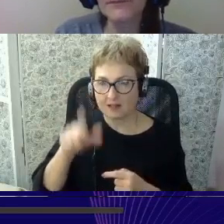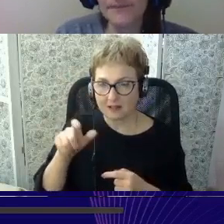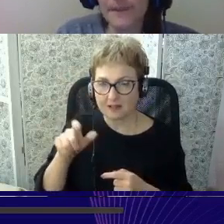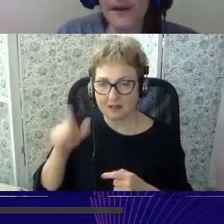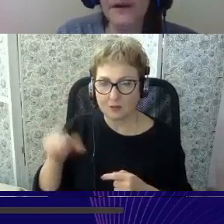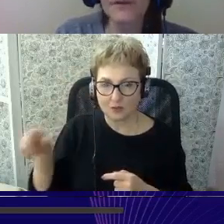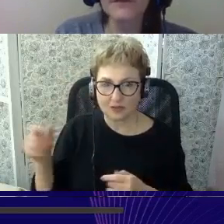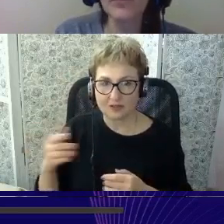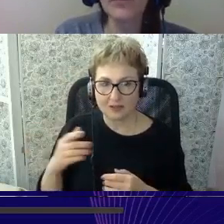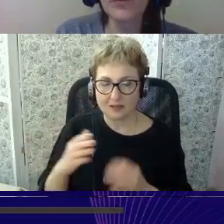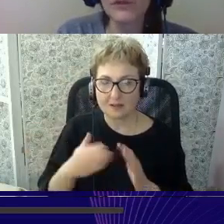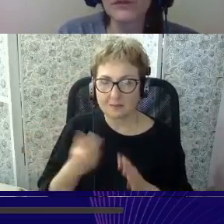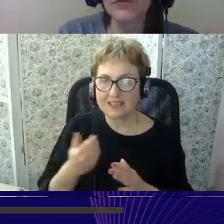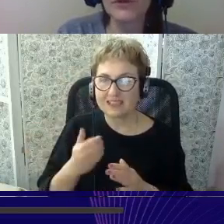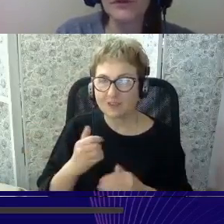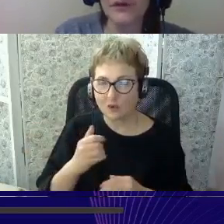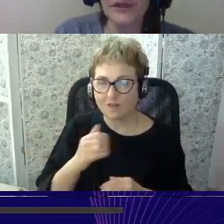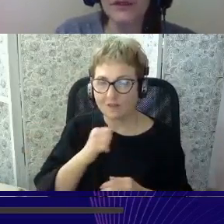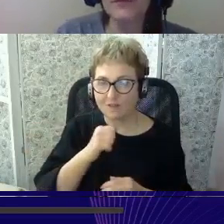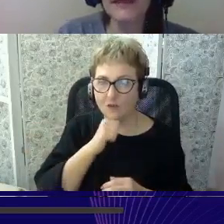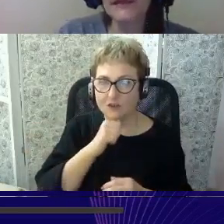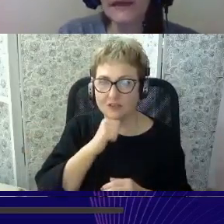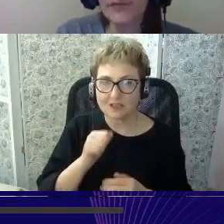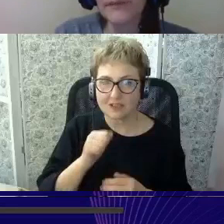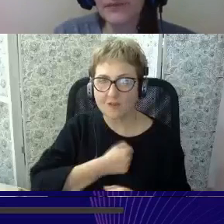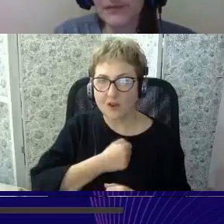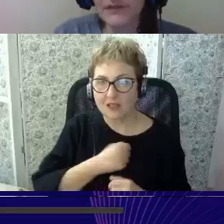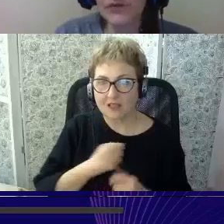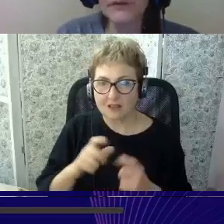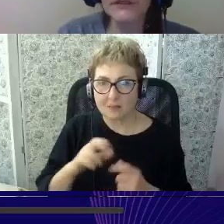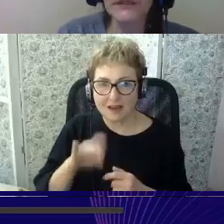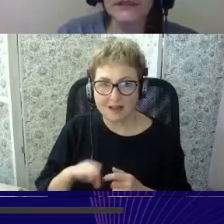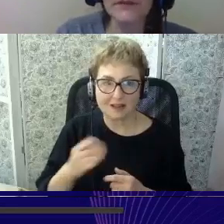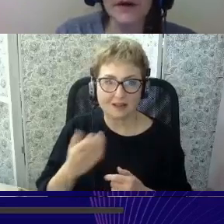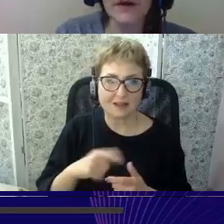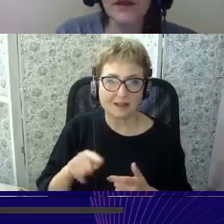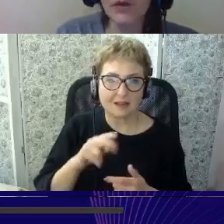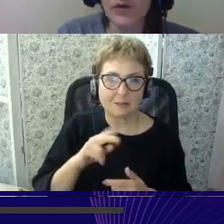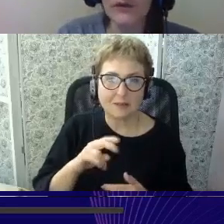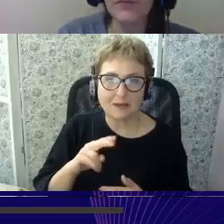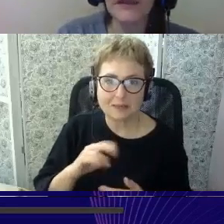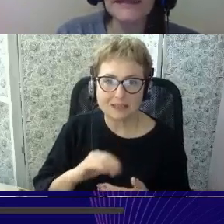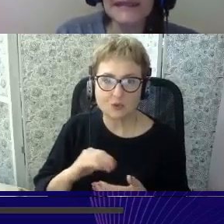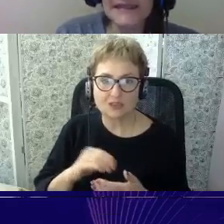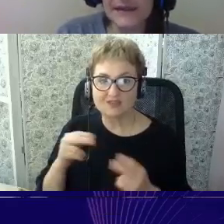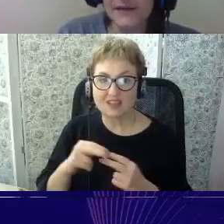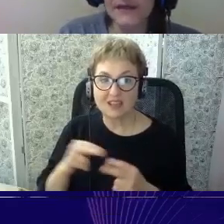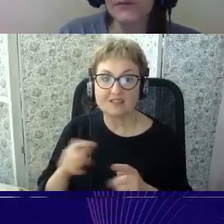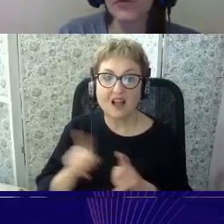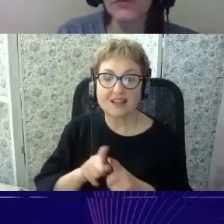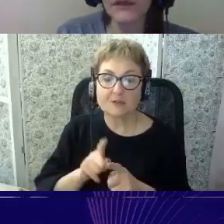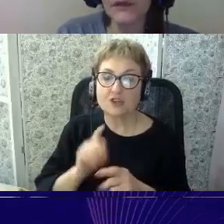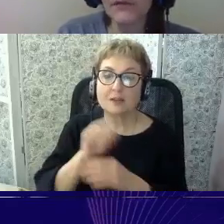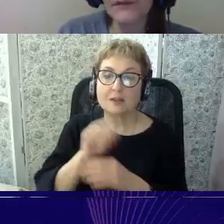людях призывного возраста, то это военный билет либо приписное свидетельство. Но дополнительно